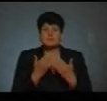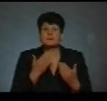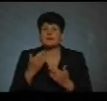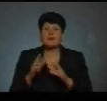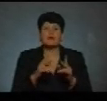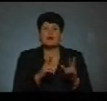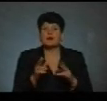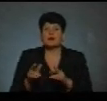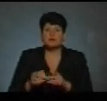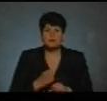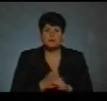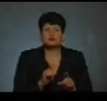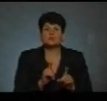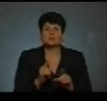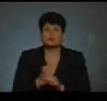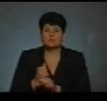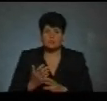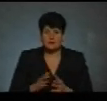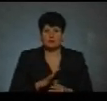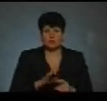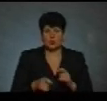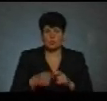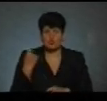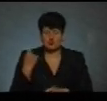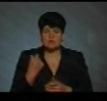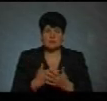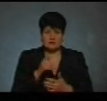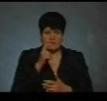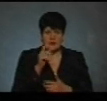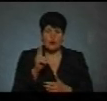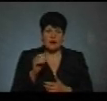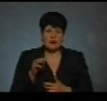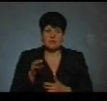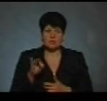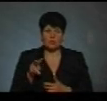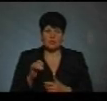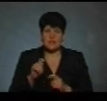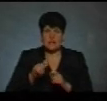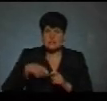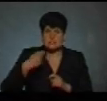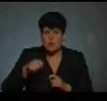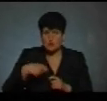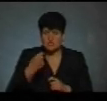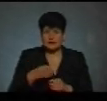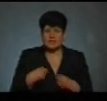як робити, що робити. Були порушення, наприклад, греко-католиків, коли вони там з ложечки давали причастя, кажуть, що ми